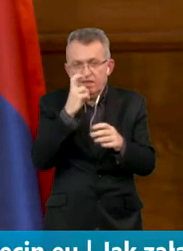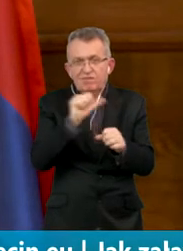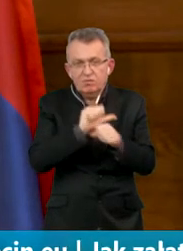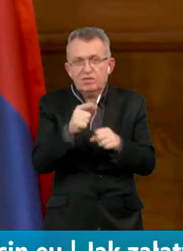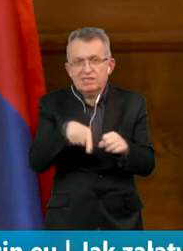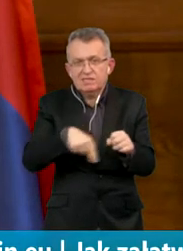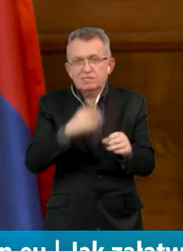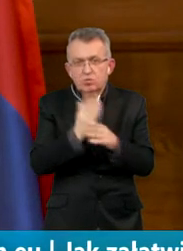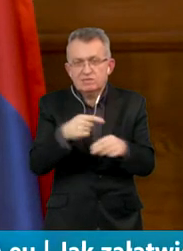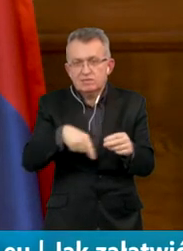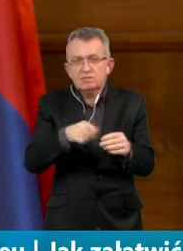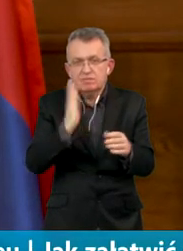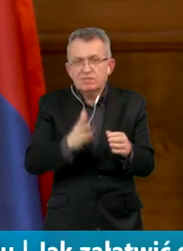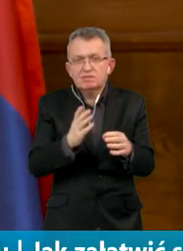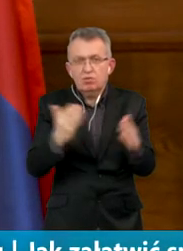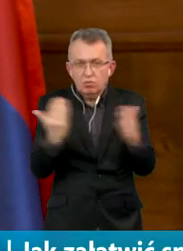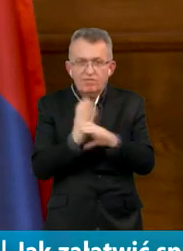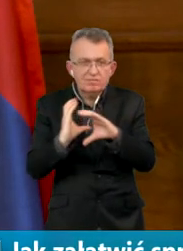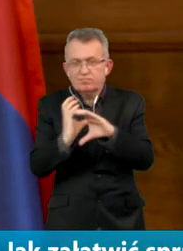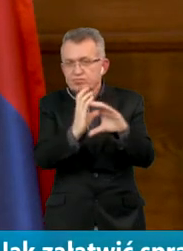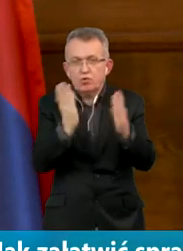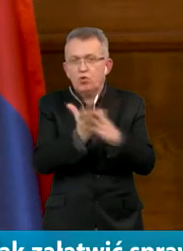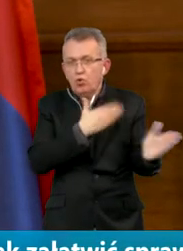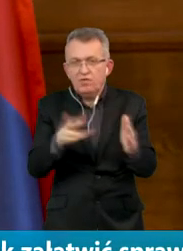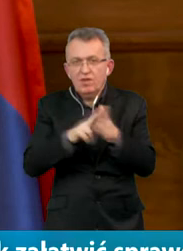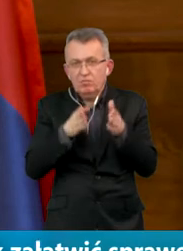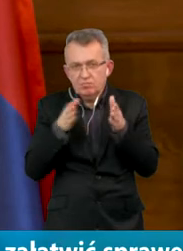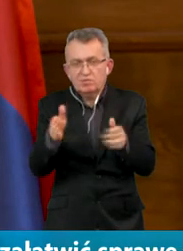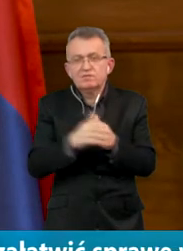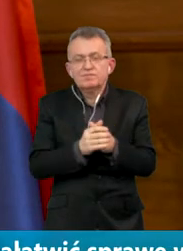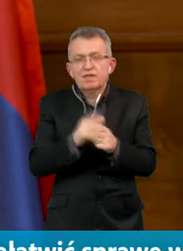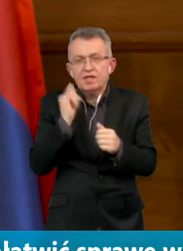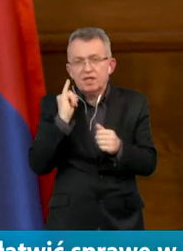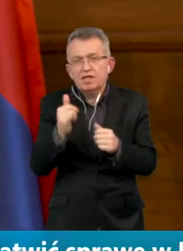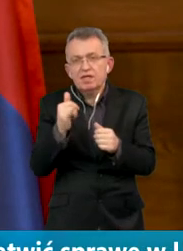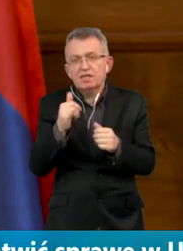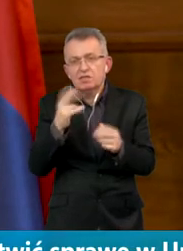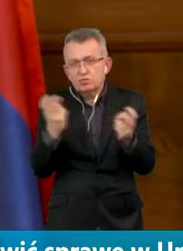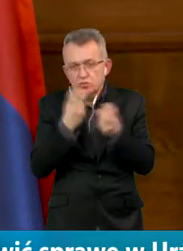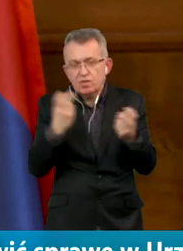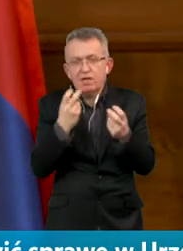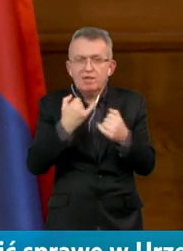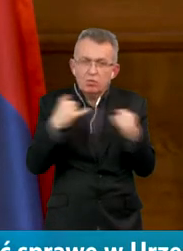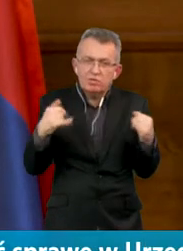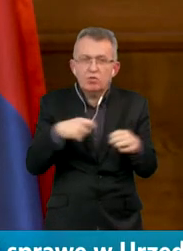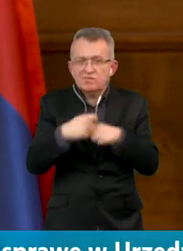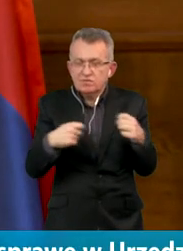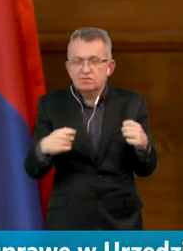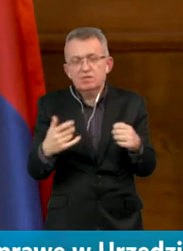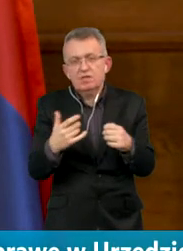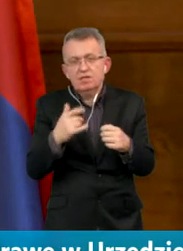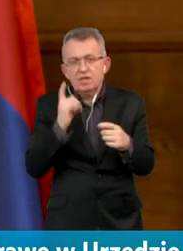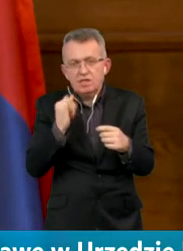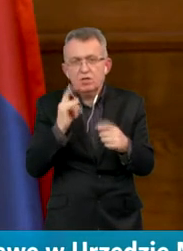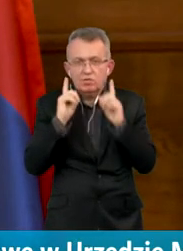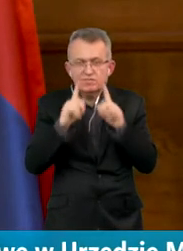już wyjeżdża na nasze ulice, więc szukamy tutaj różnych rozwiązań, ale